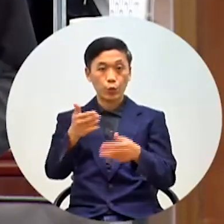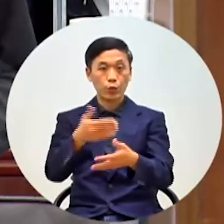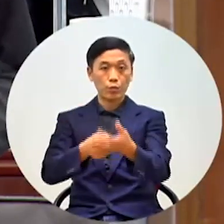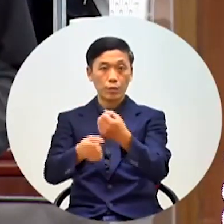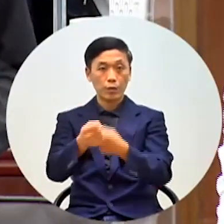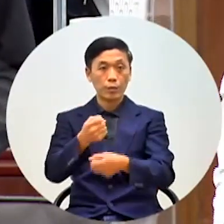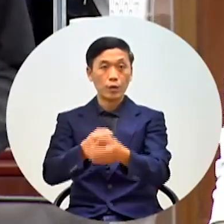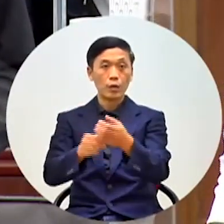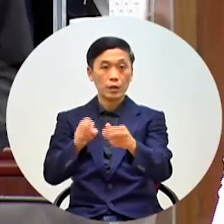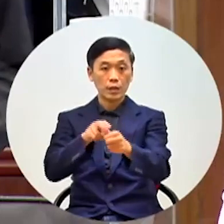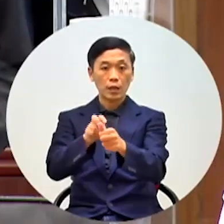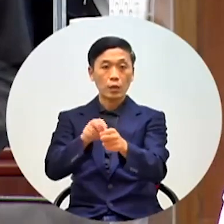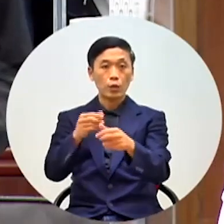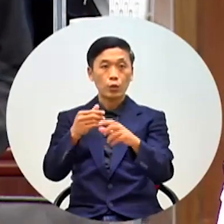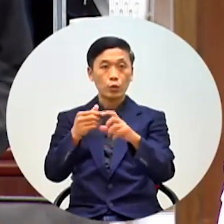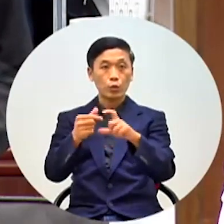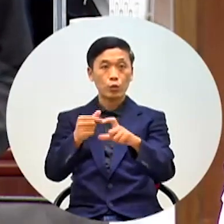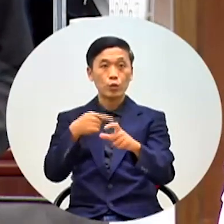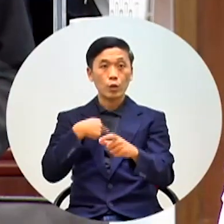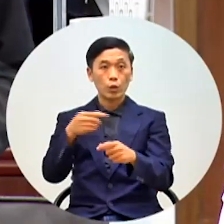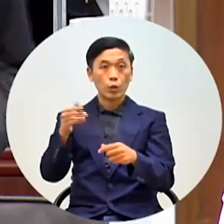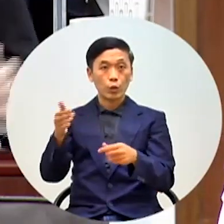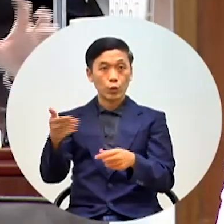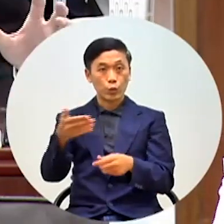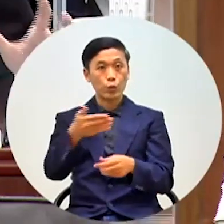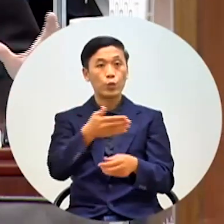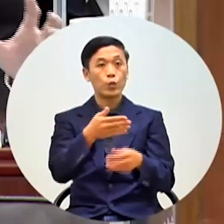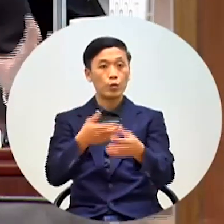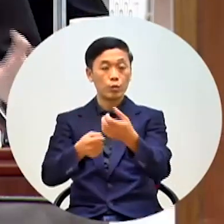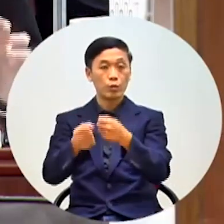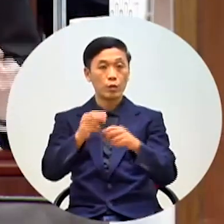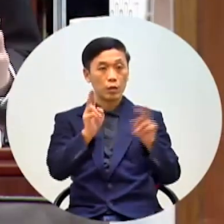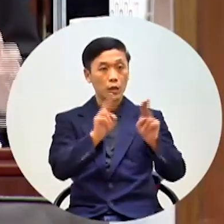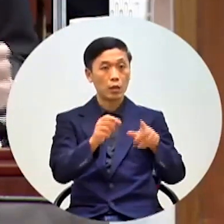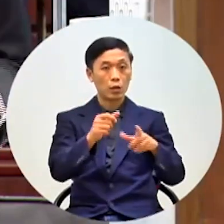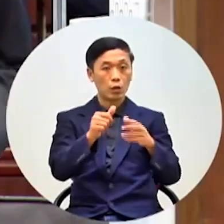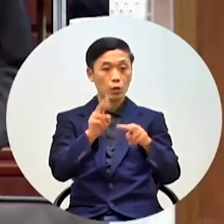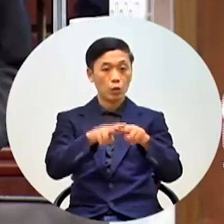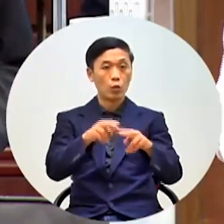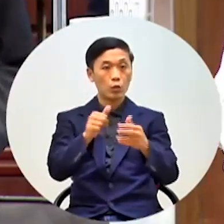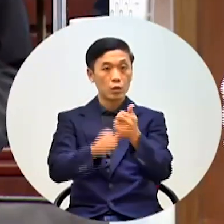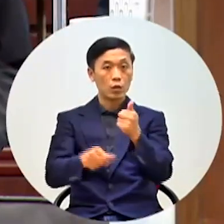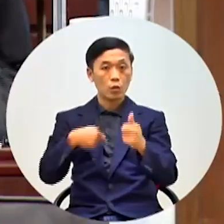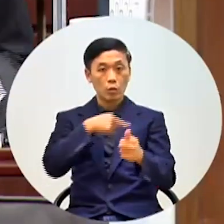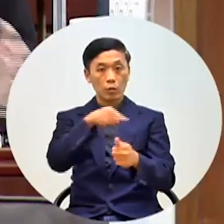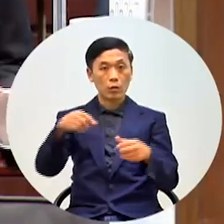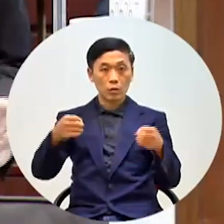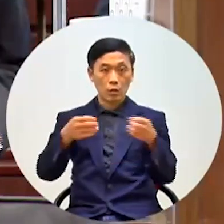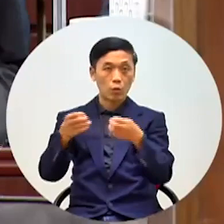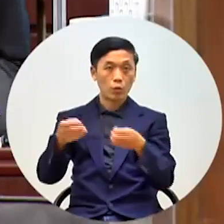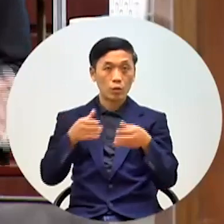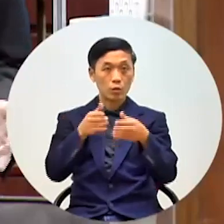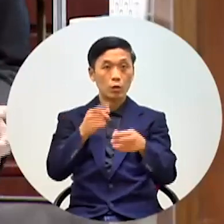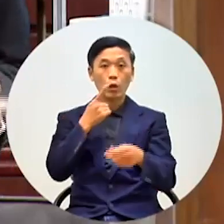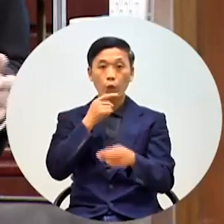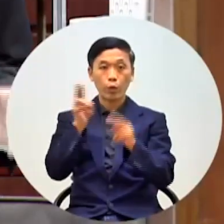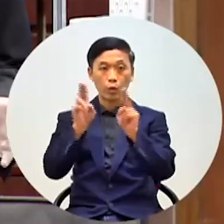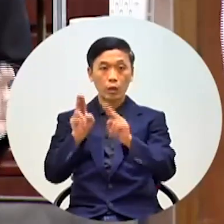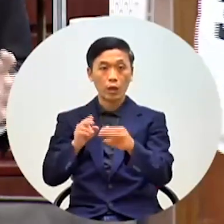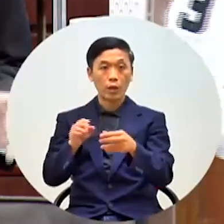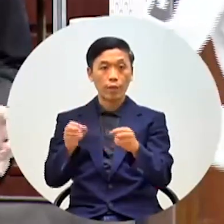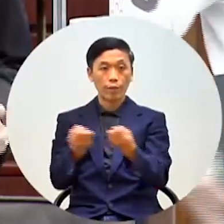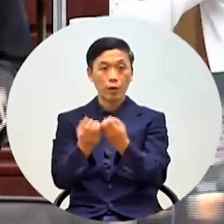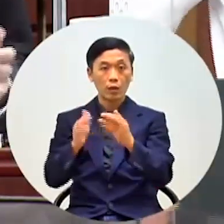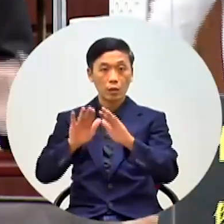们发展绿电非常重要的这个部分。所以我们刚刚在讨论说，怎么样能够在发展绿电也能够兼顾到